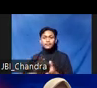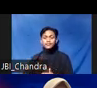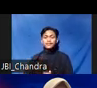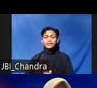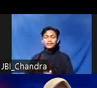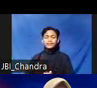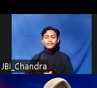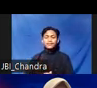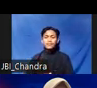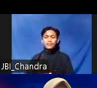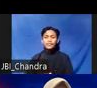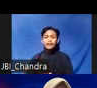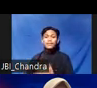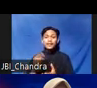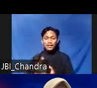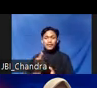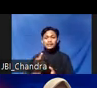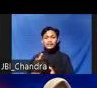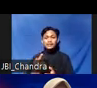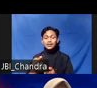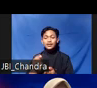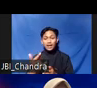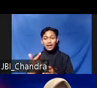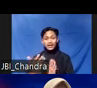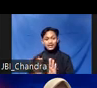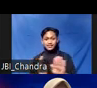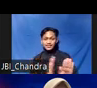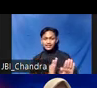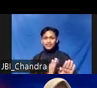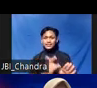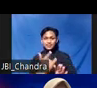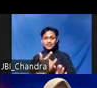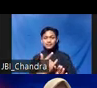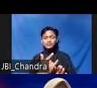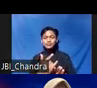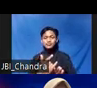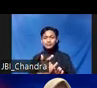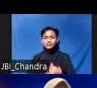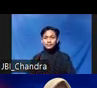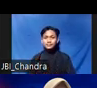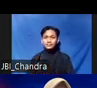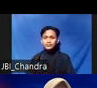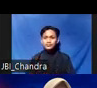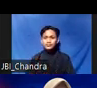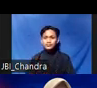pertama itu dari kiri tetap dari kiri ya Mas ya ini dari kanan